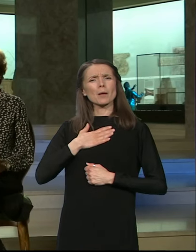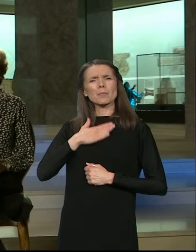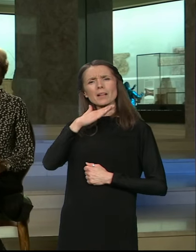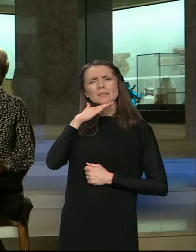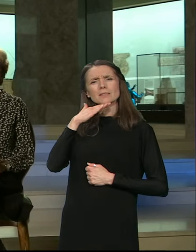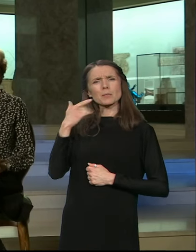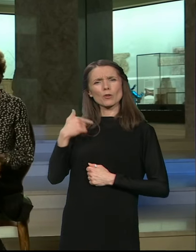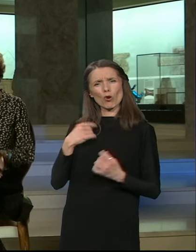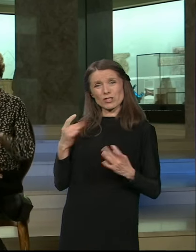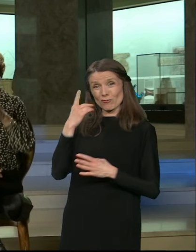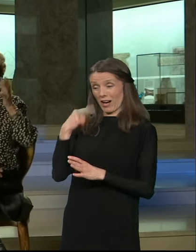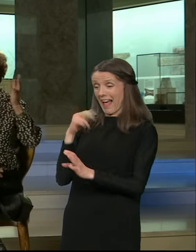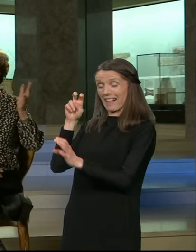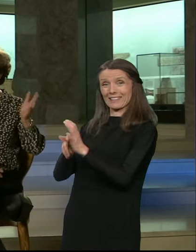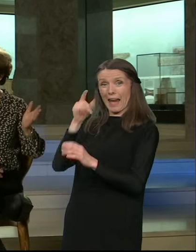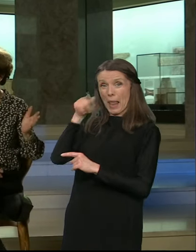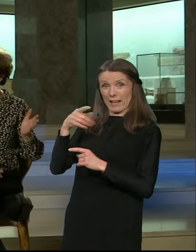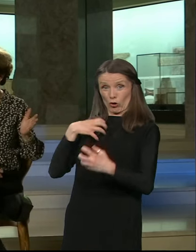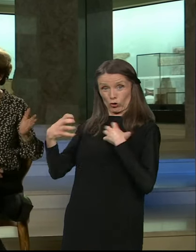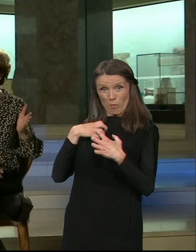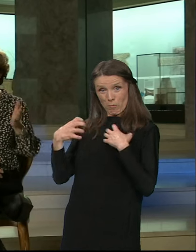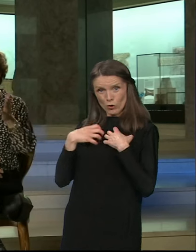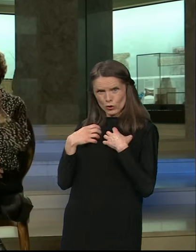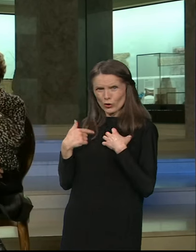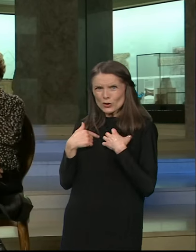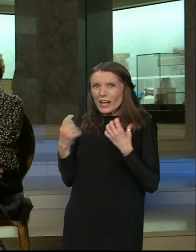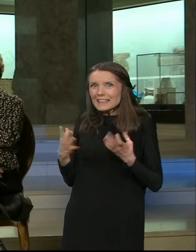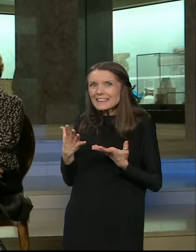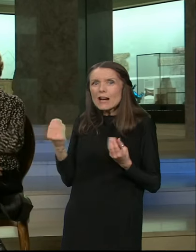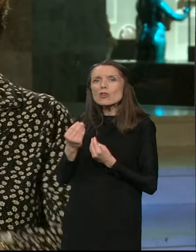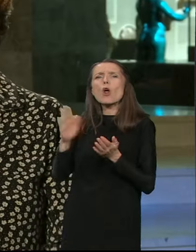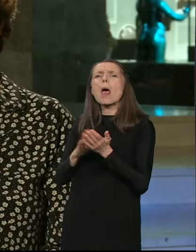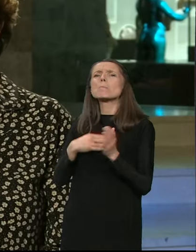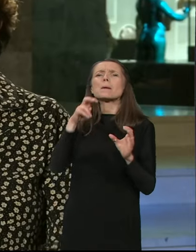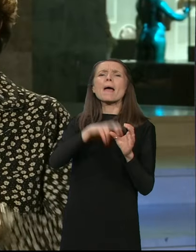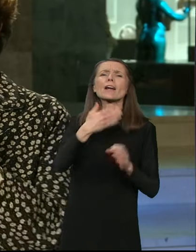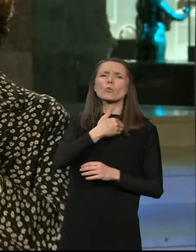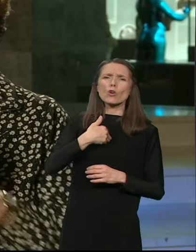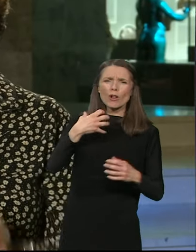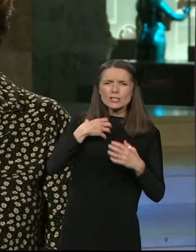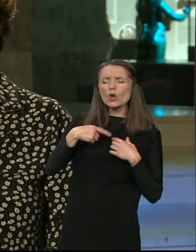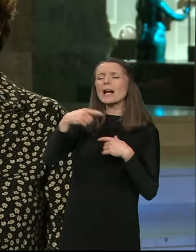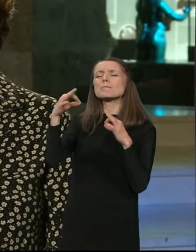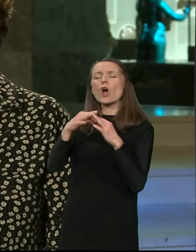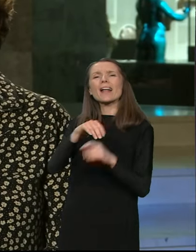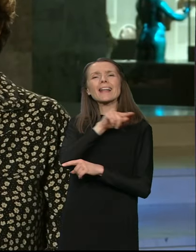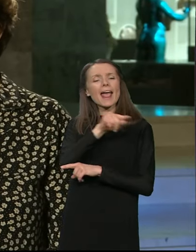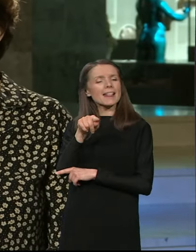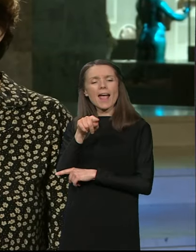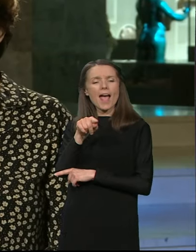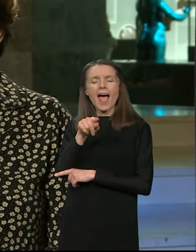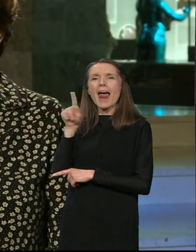igrala jedan repertoar kojih ne bih igrala ni u ateljeu, a ni u jugoslovenskom. Govorimo o narodnom